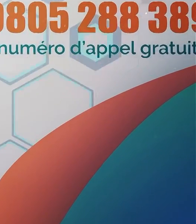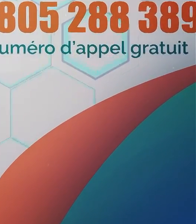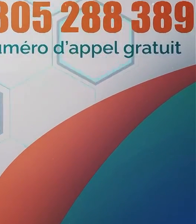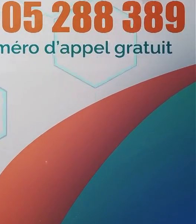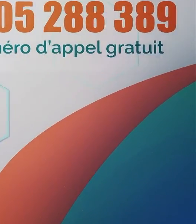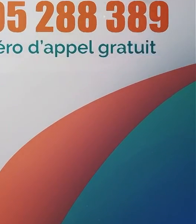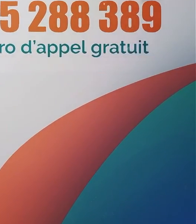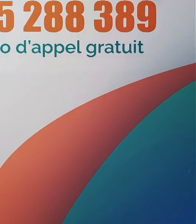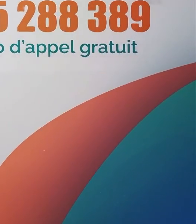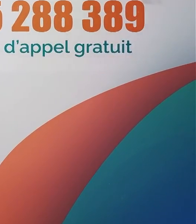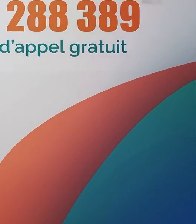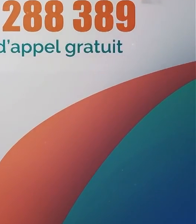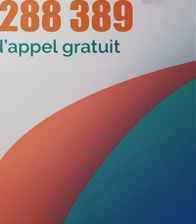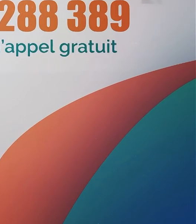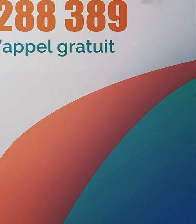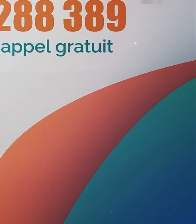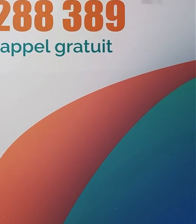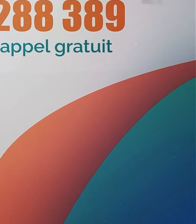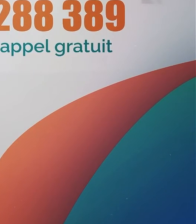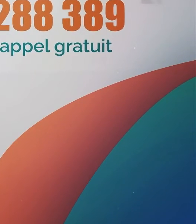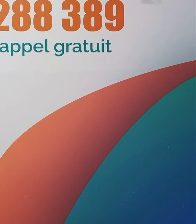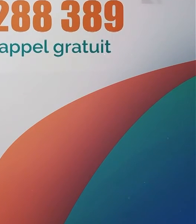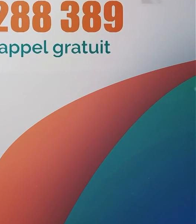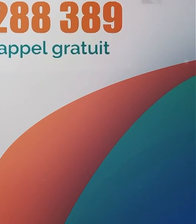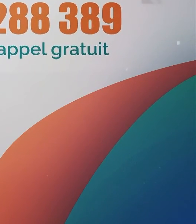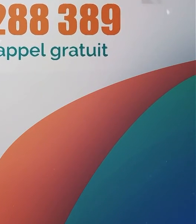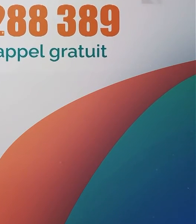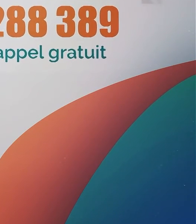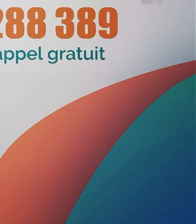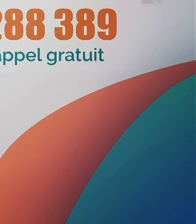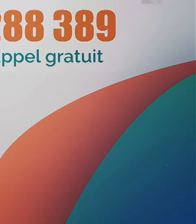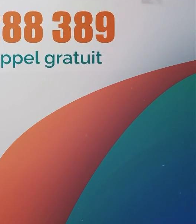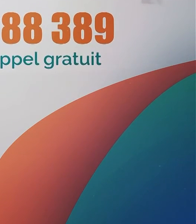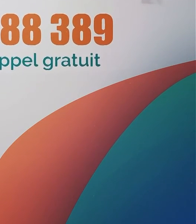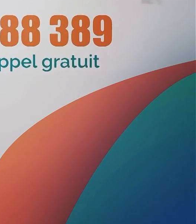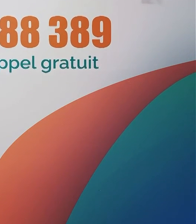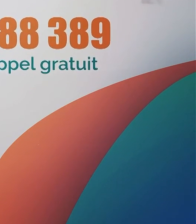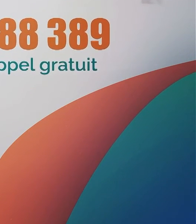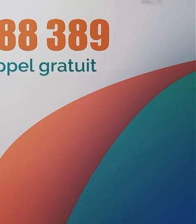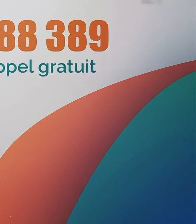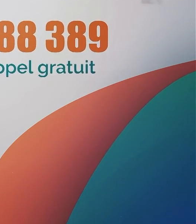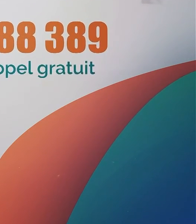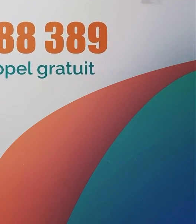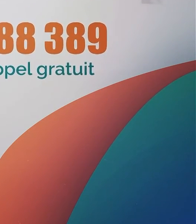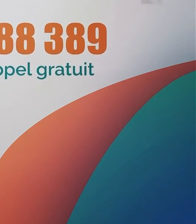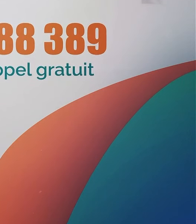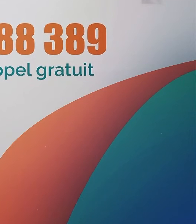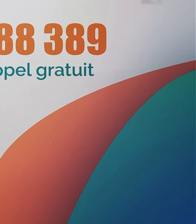Appelez le 08 05 288 389 chaque jour de 9h à 21h.